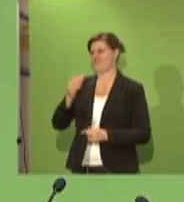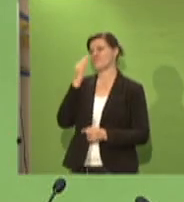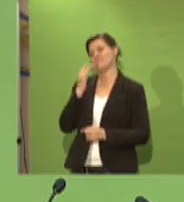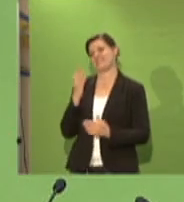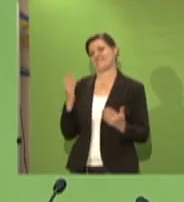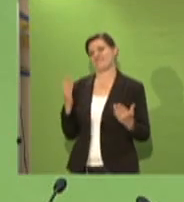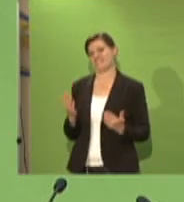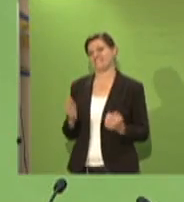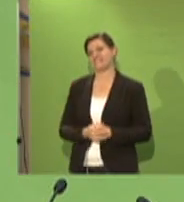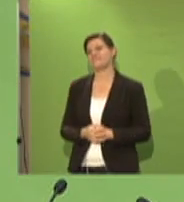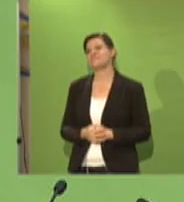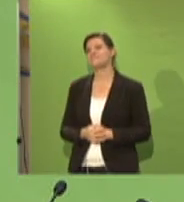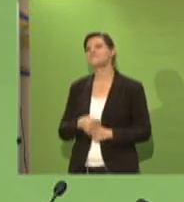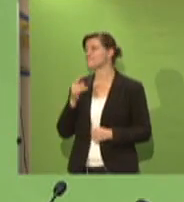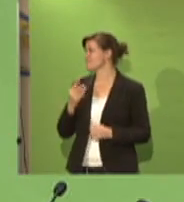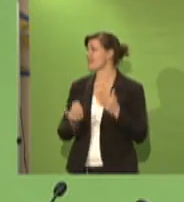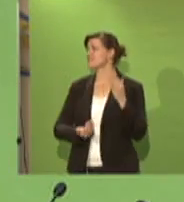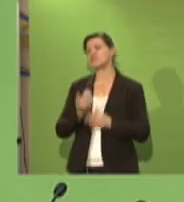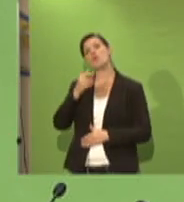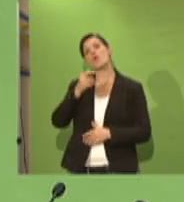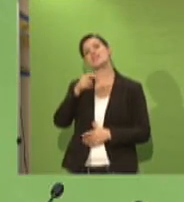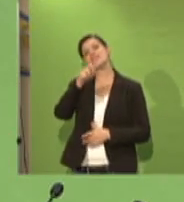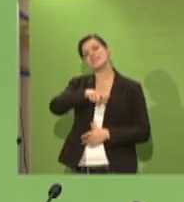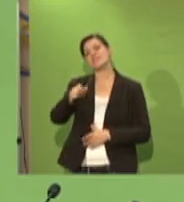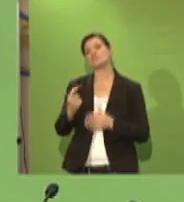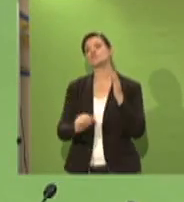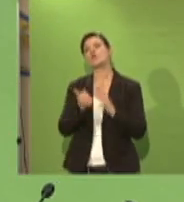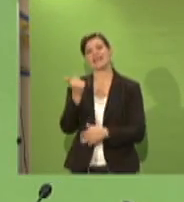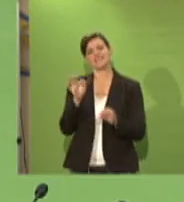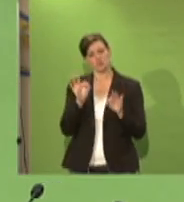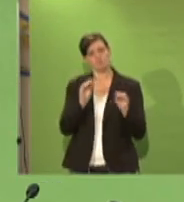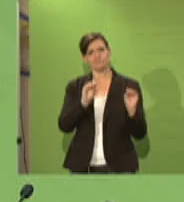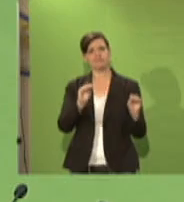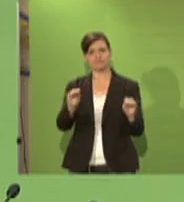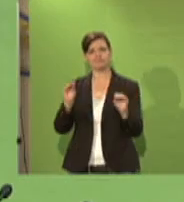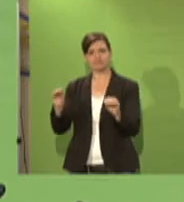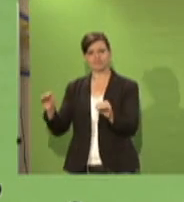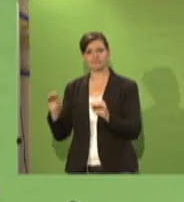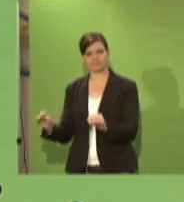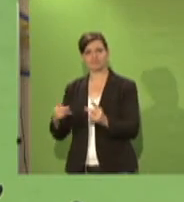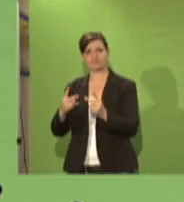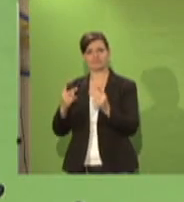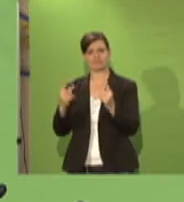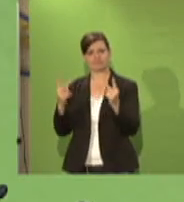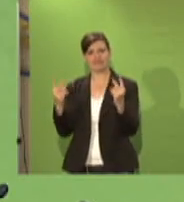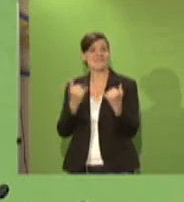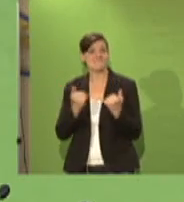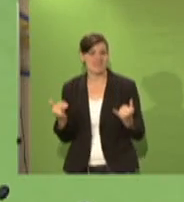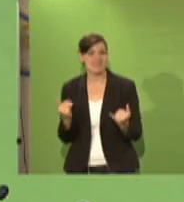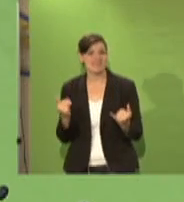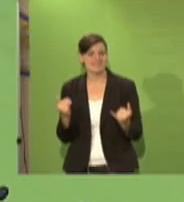ja die Neuen erstmal auch ganz gut geschult werden müssten und dass sie das wahrnehmen können und haben uns überlegt, dass wir